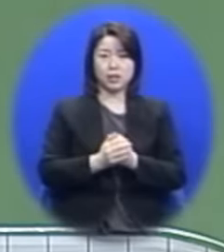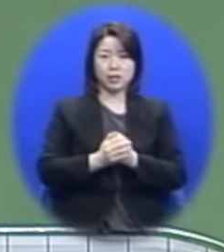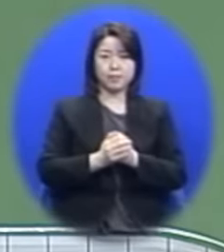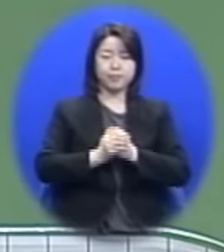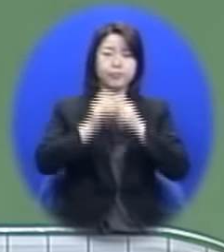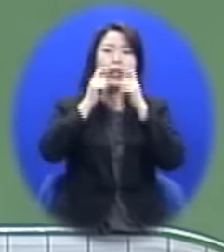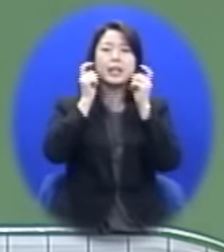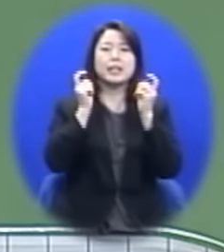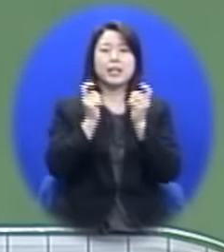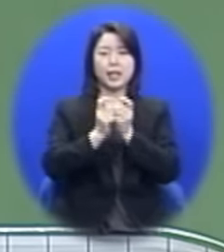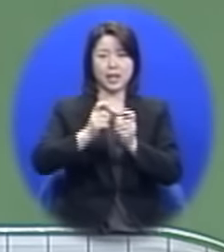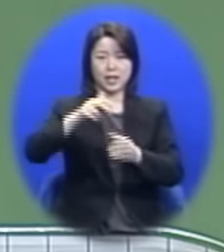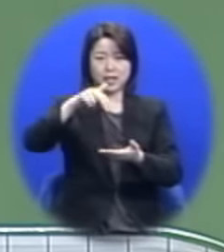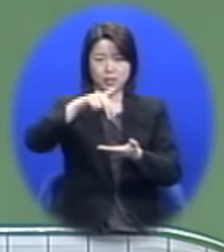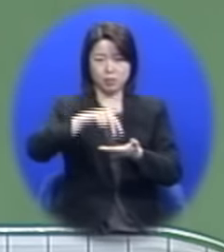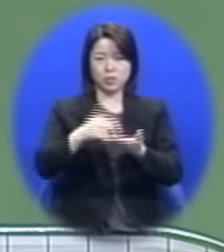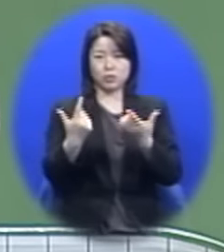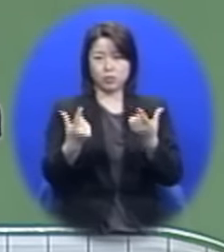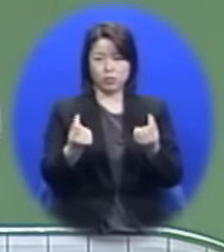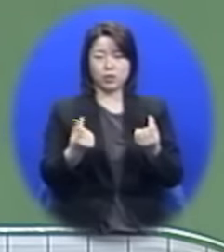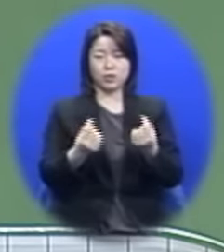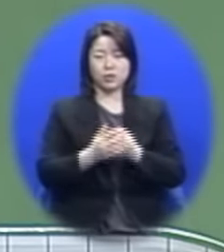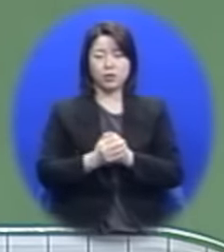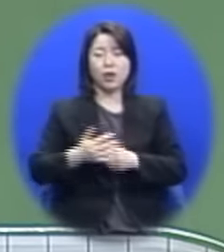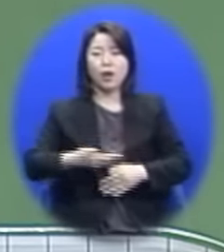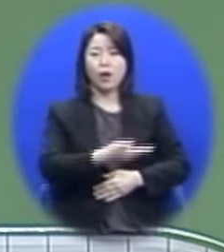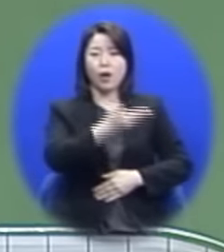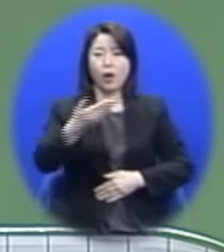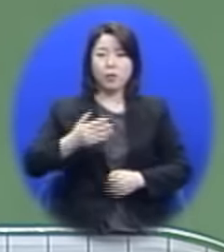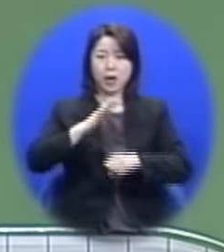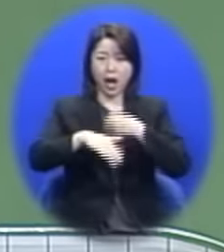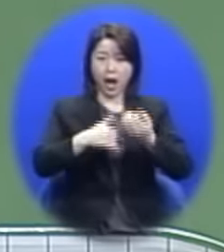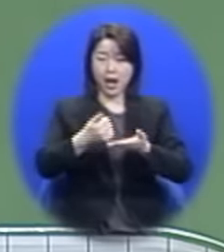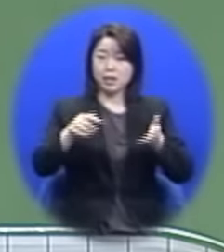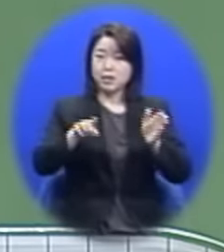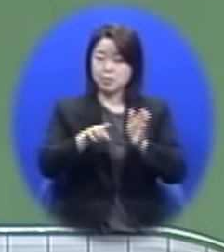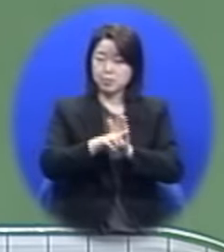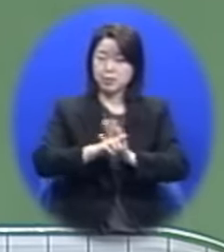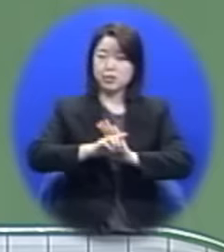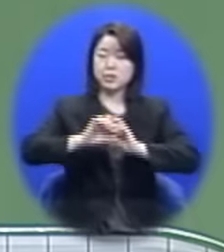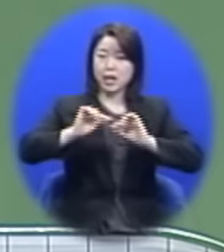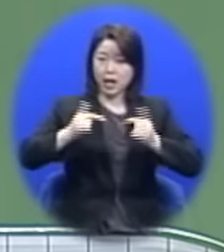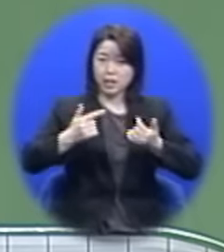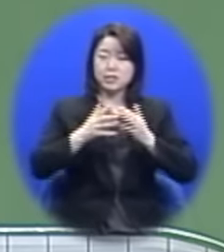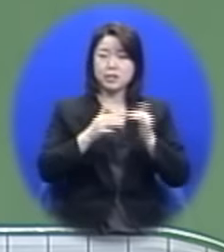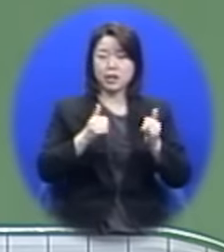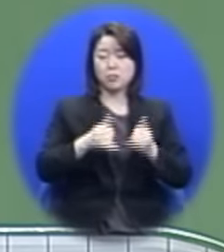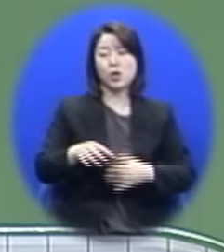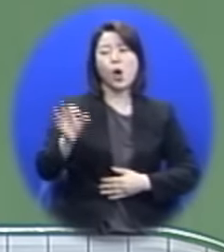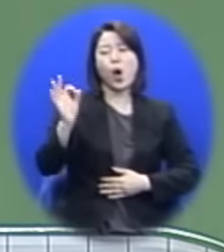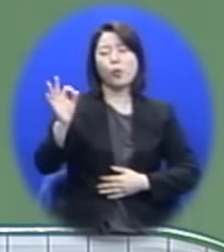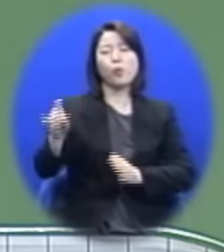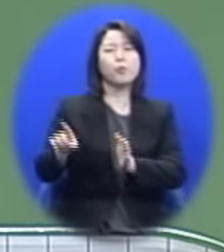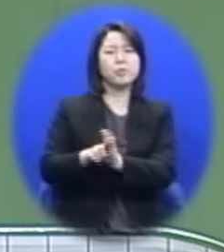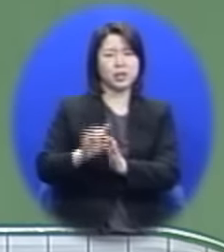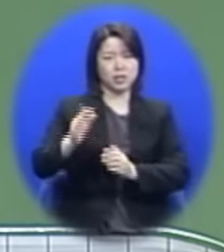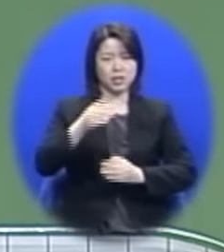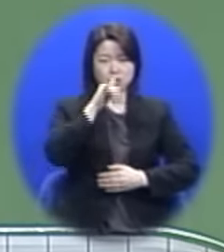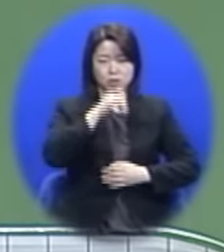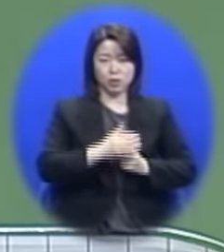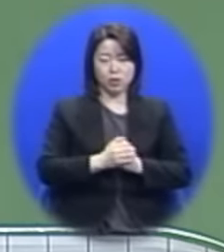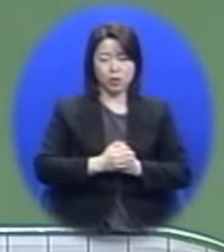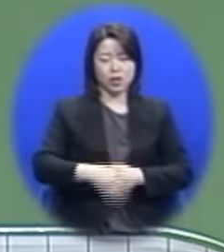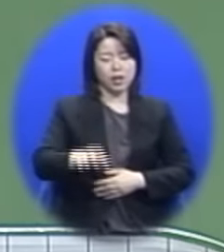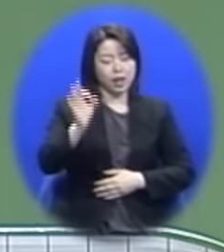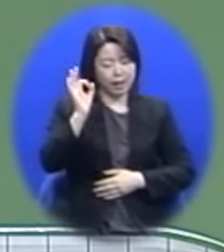개인적으로도 마찬가지입니다. 여러분, 하나님이 믿어지지 않는 사람은 돈 믿습니다.